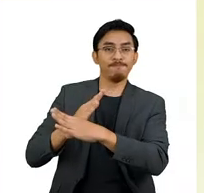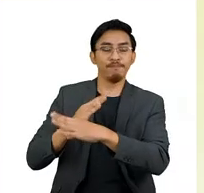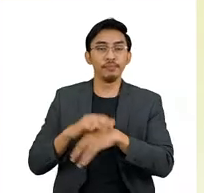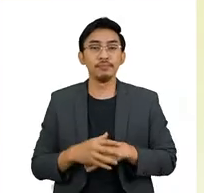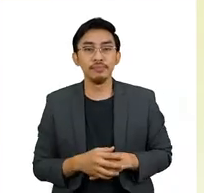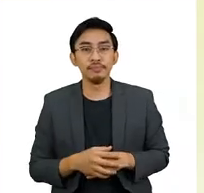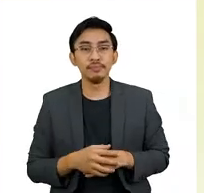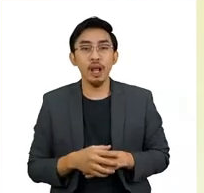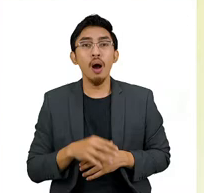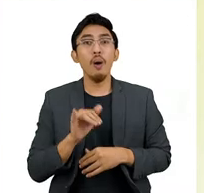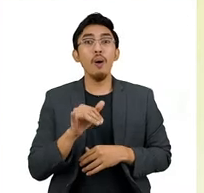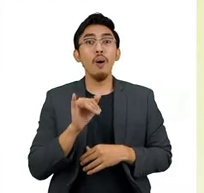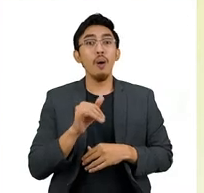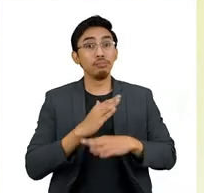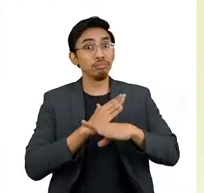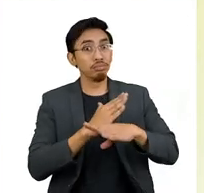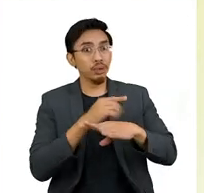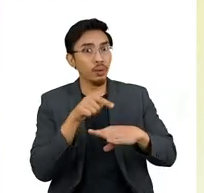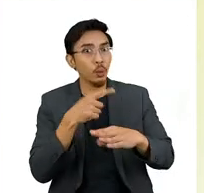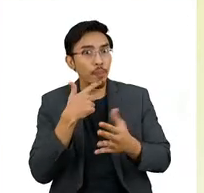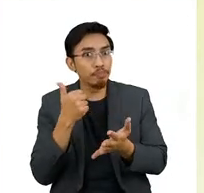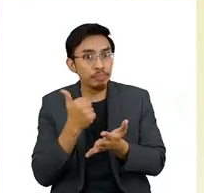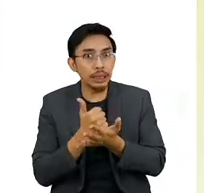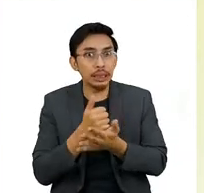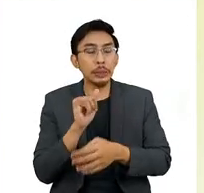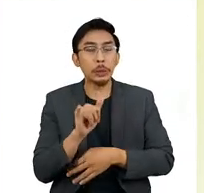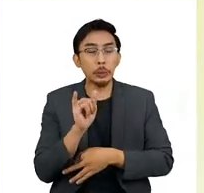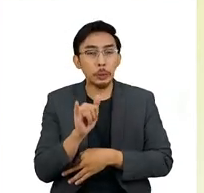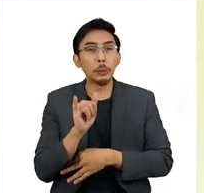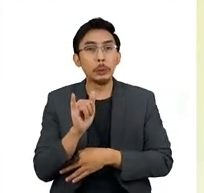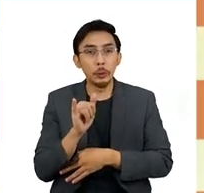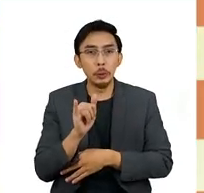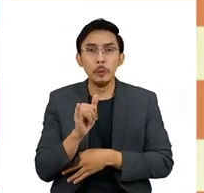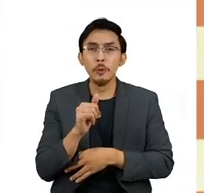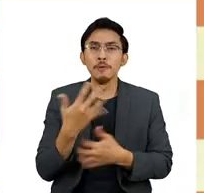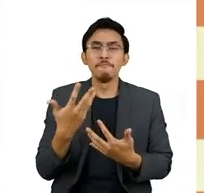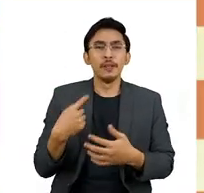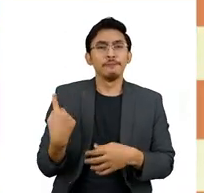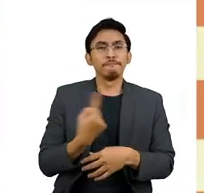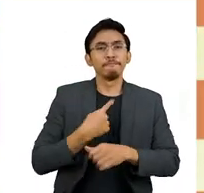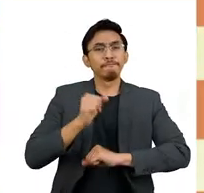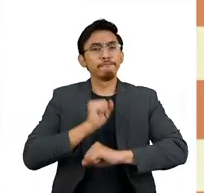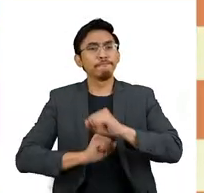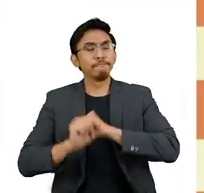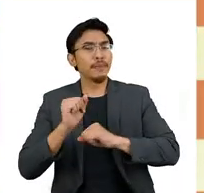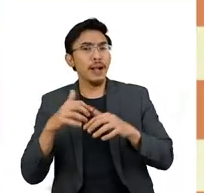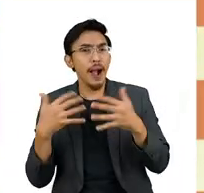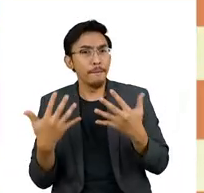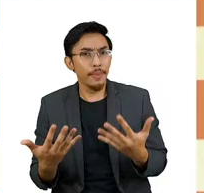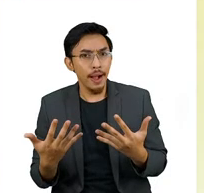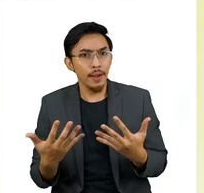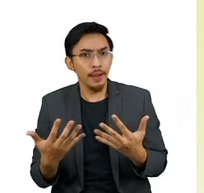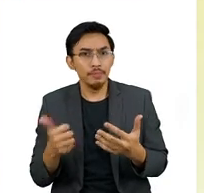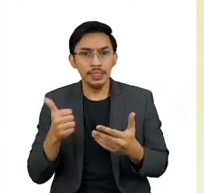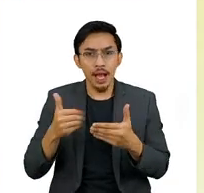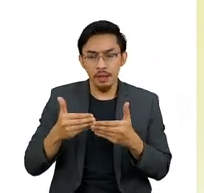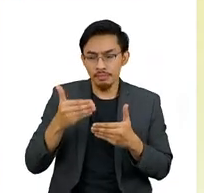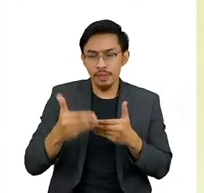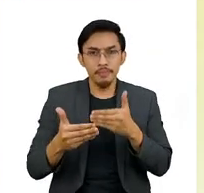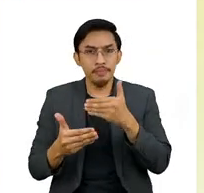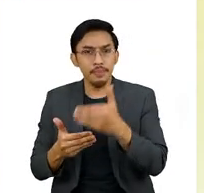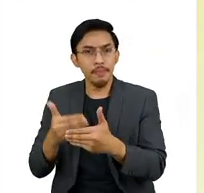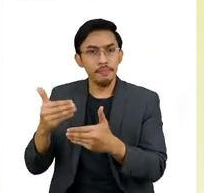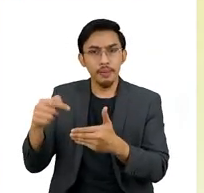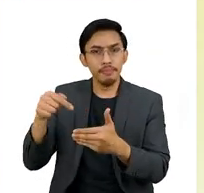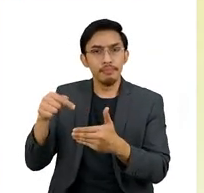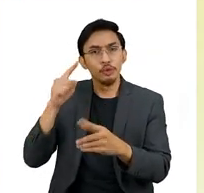Wah iya tindak pencegahan jadi penting nih Apa saja nih yang kita bisa lakukan untuk bisa